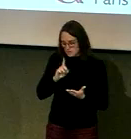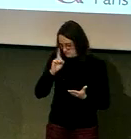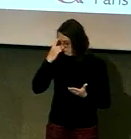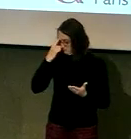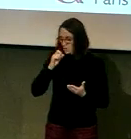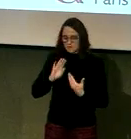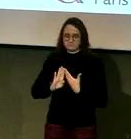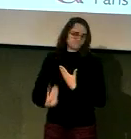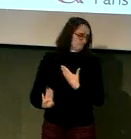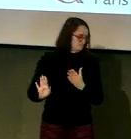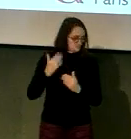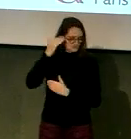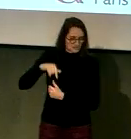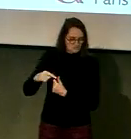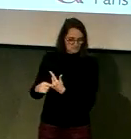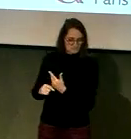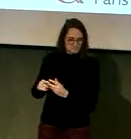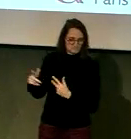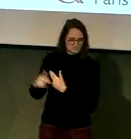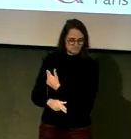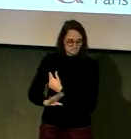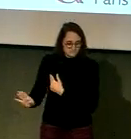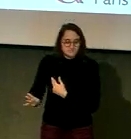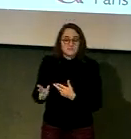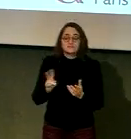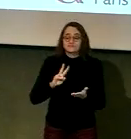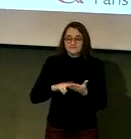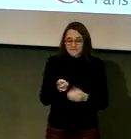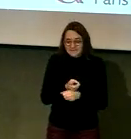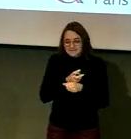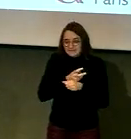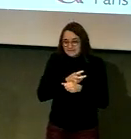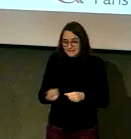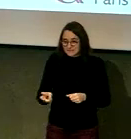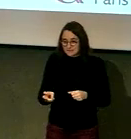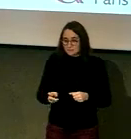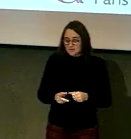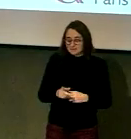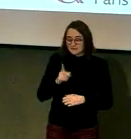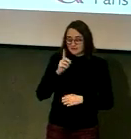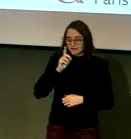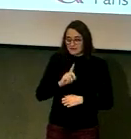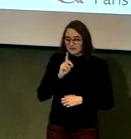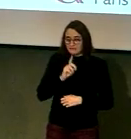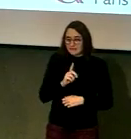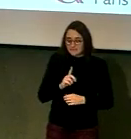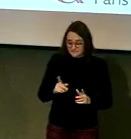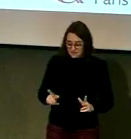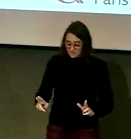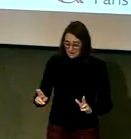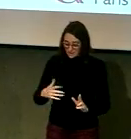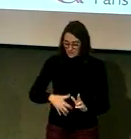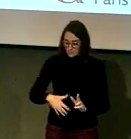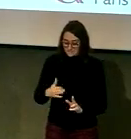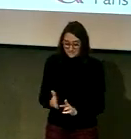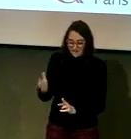Donc, pour nous, un facteur de risque, c'est vraiment la consommation de la femme avant les périodes de grossesse. Quand